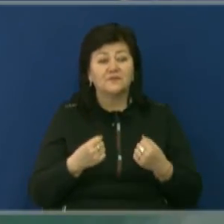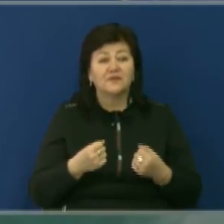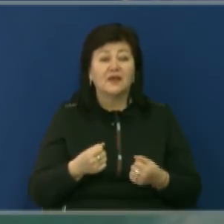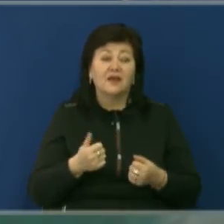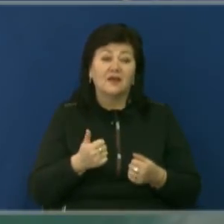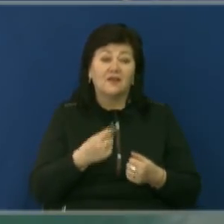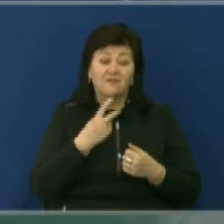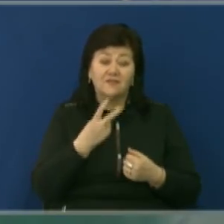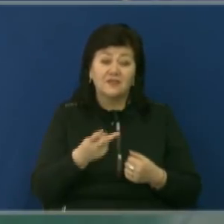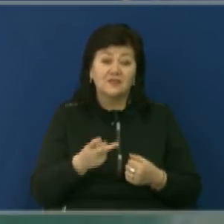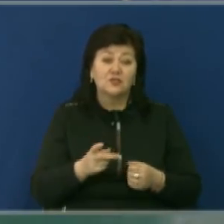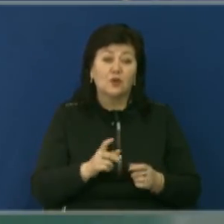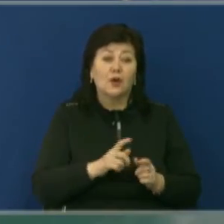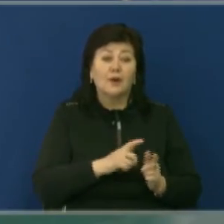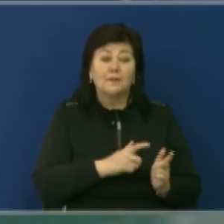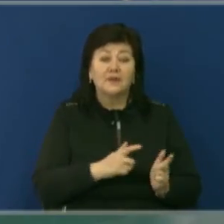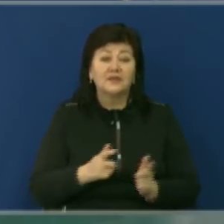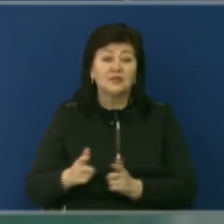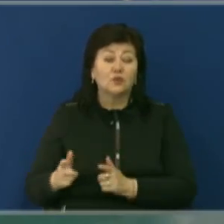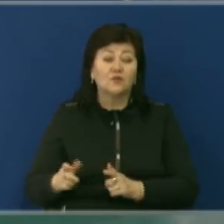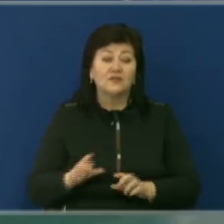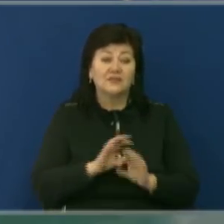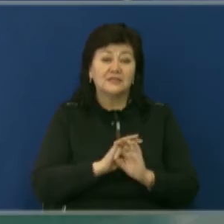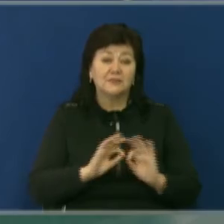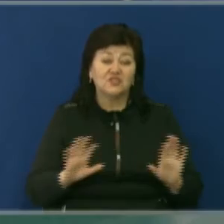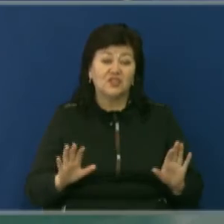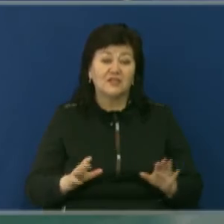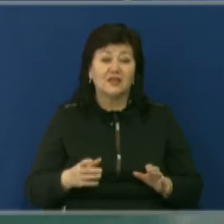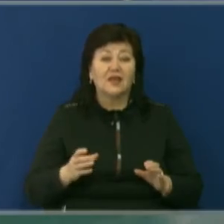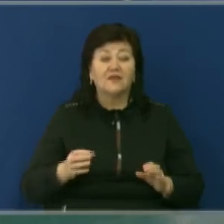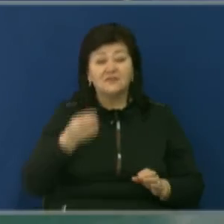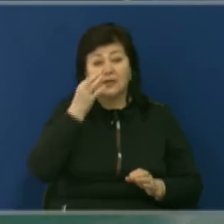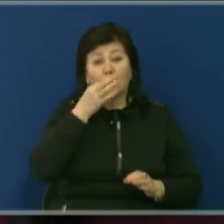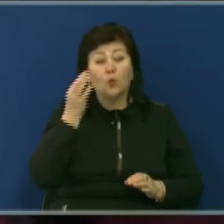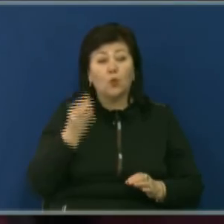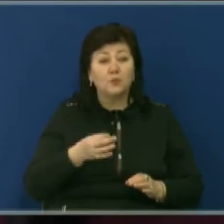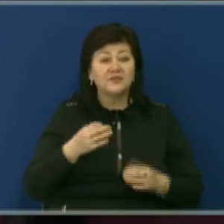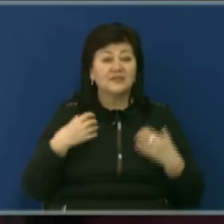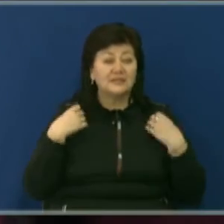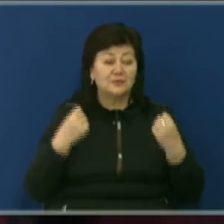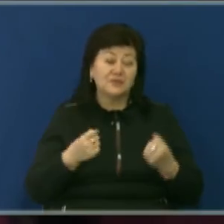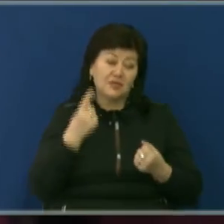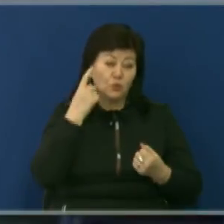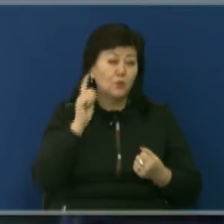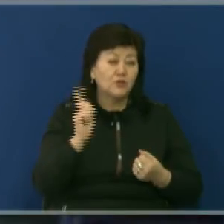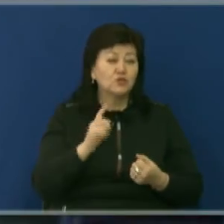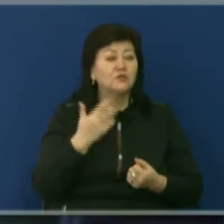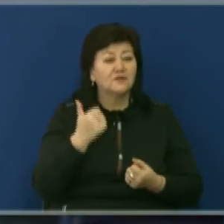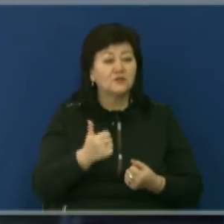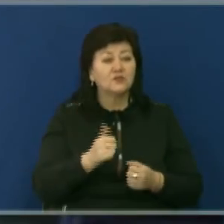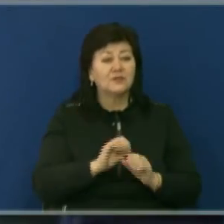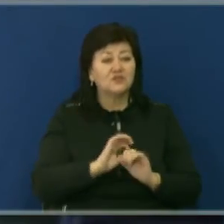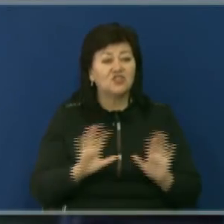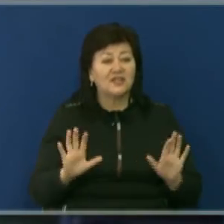Жақсы дайындықтары бірден байқалады. Барлығы жақсы шыңдалған, тәжірибелі екендіктері көрініп тұр. Бұл жақсы деп ойлаймын. Болашақта